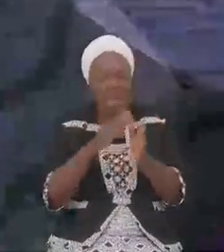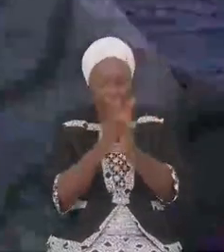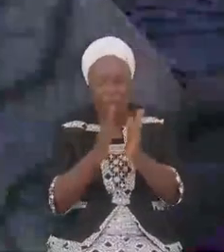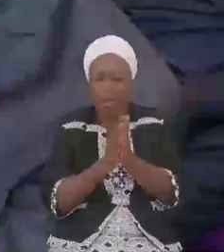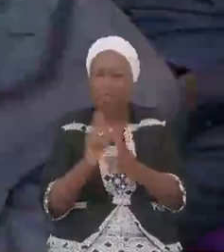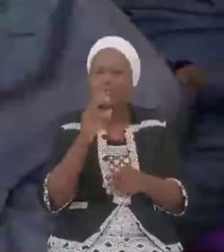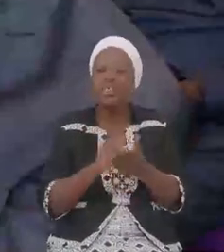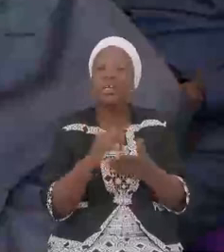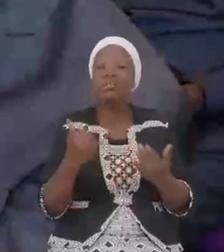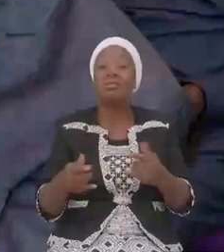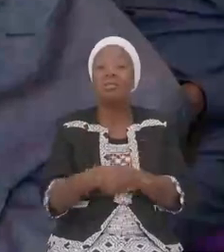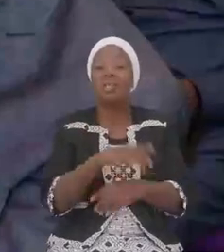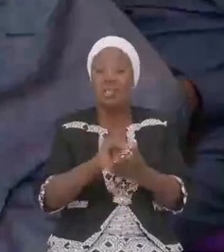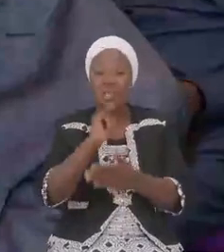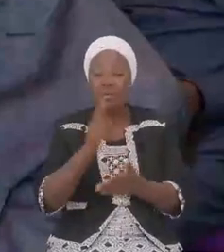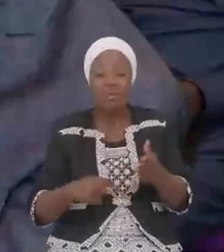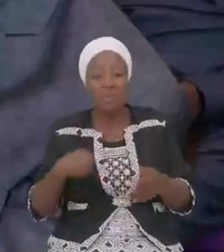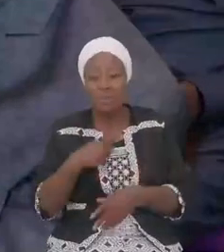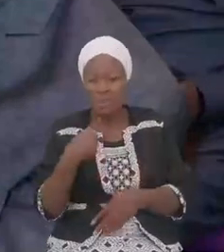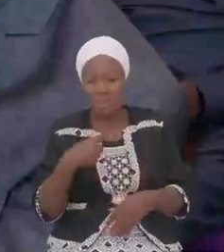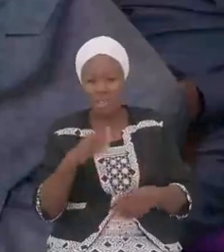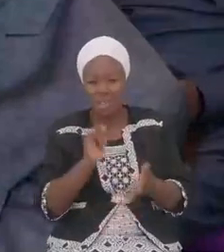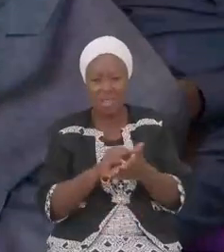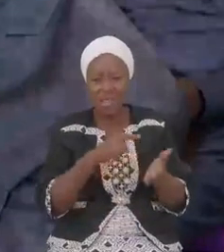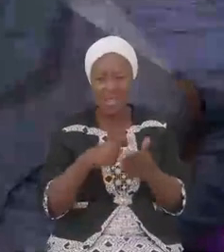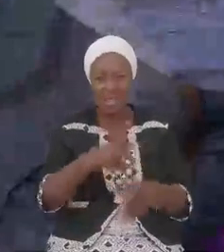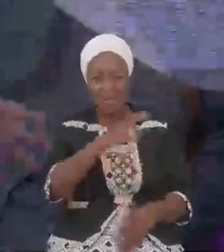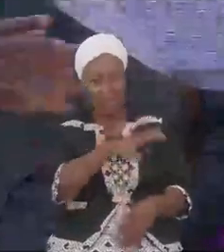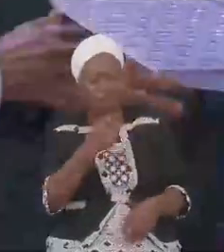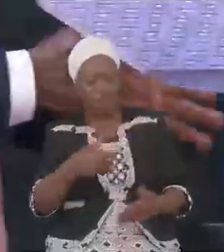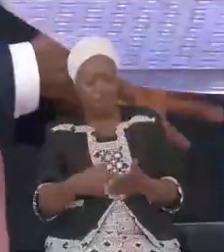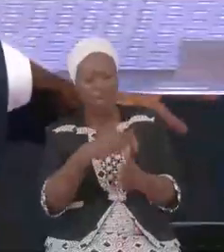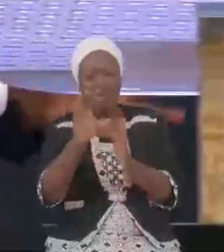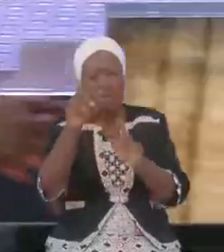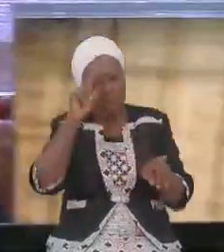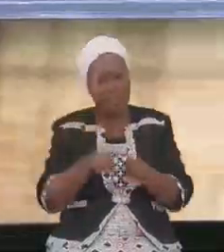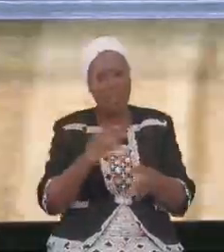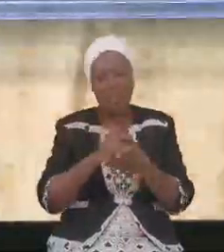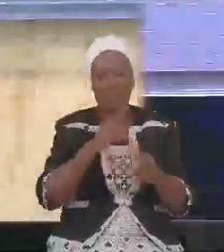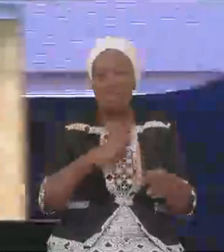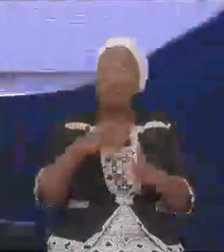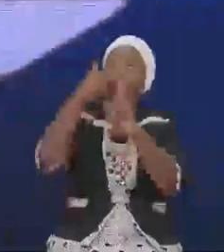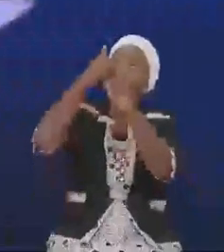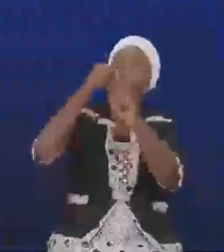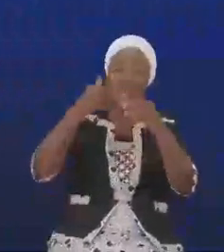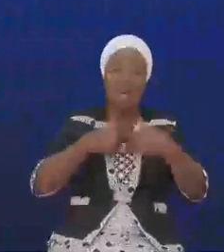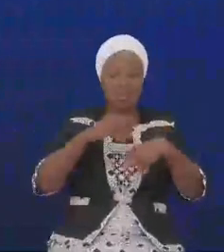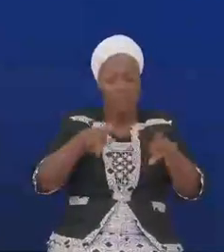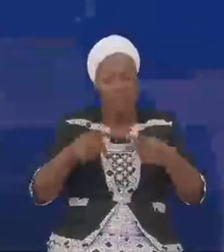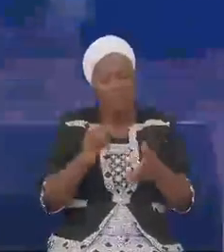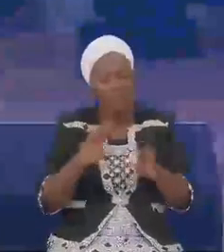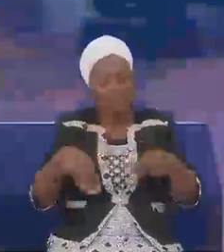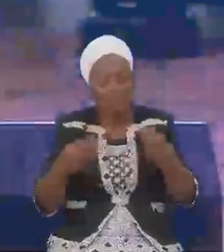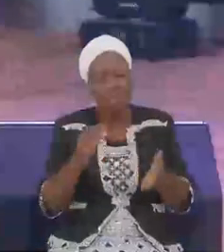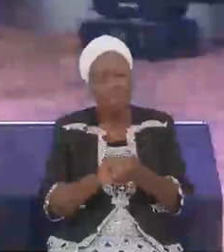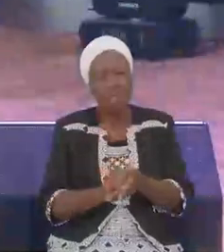disons. Voici les avantages de la nouvelle alliance que le Seigneur lui-même nous a pourvu. Que cette